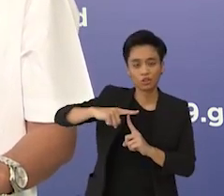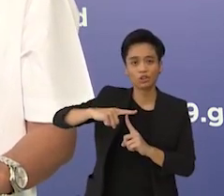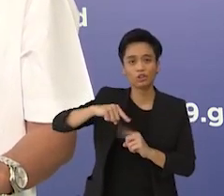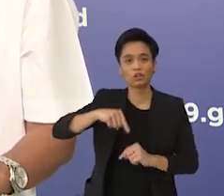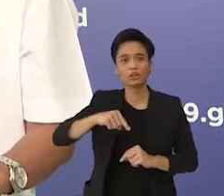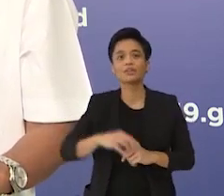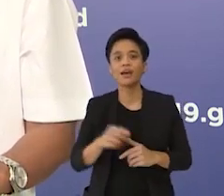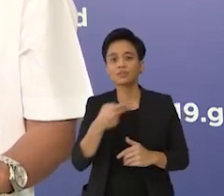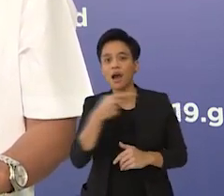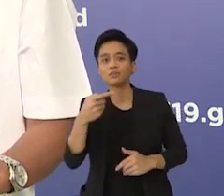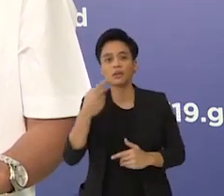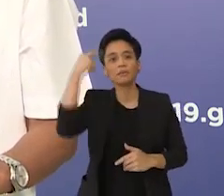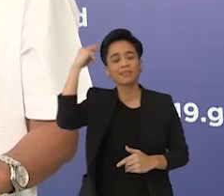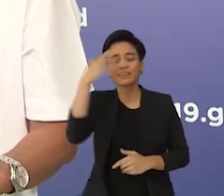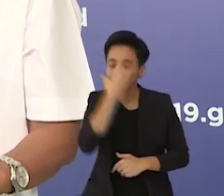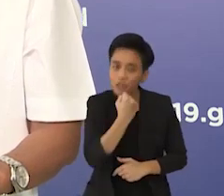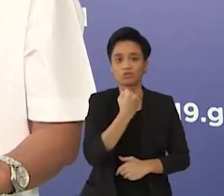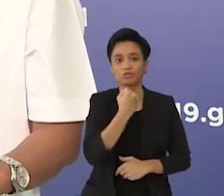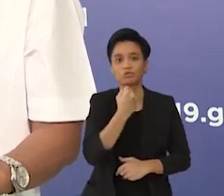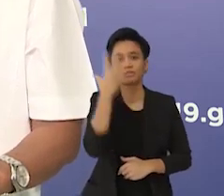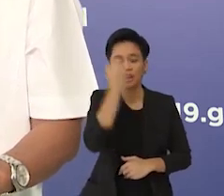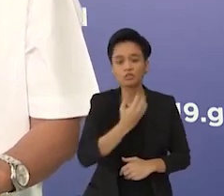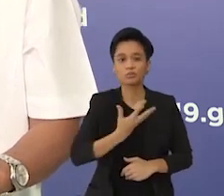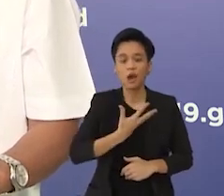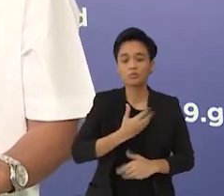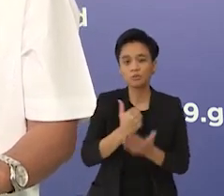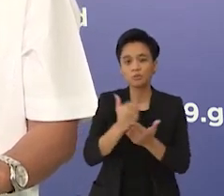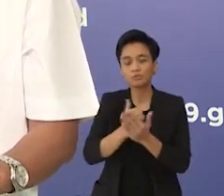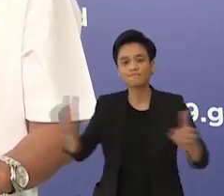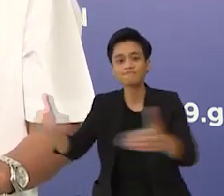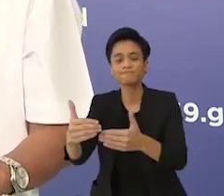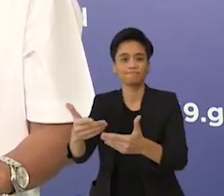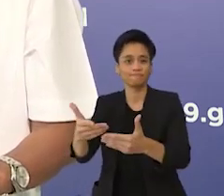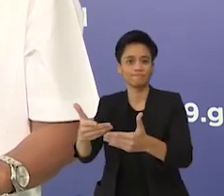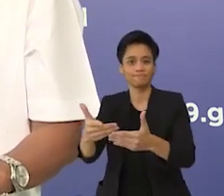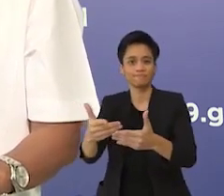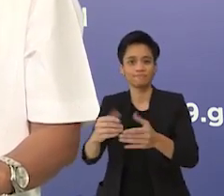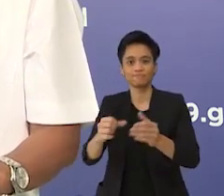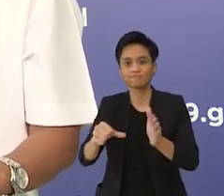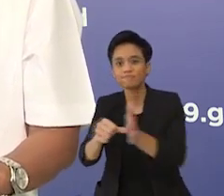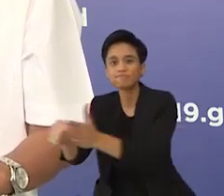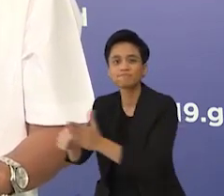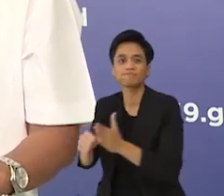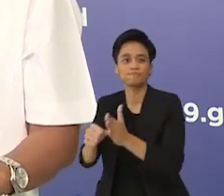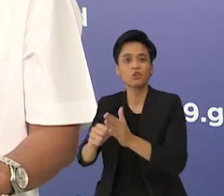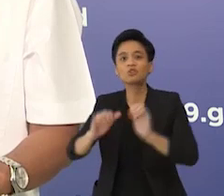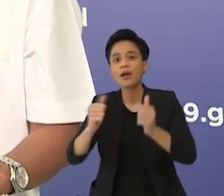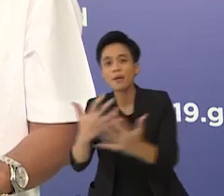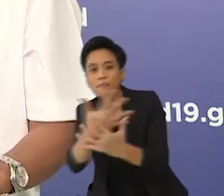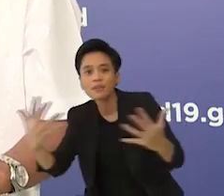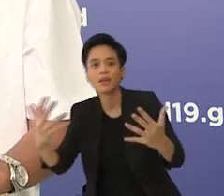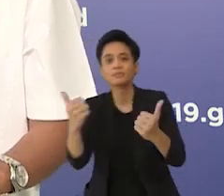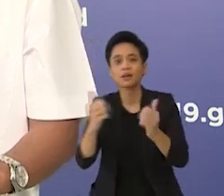dari keseriusan pemerintah untuk memberikan jejaring pengaman sosial agar masyarakat bisa menjalankan